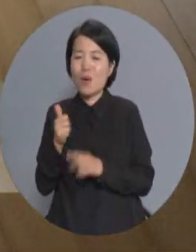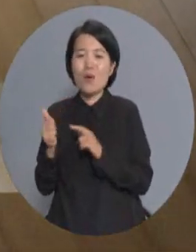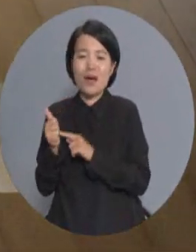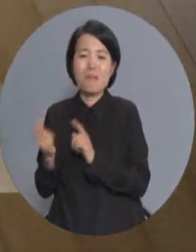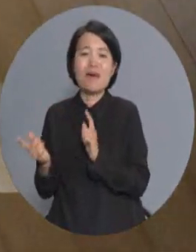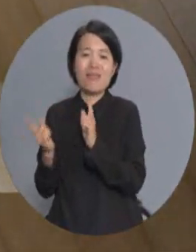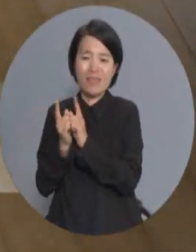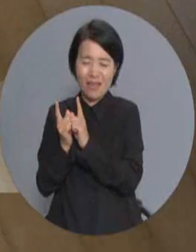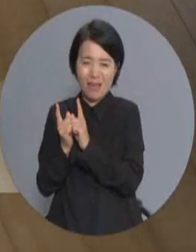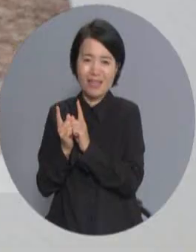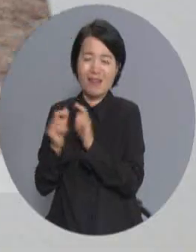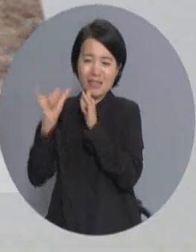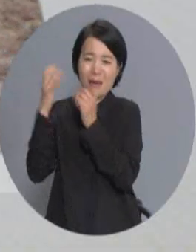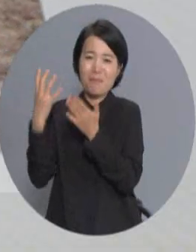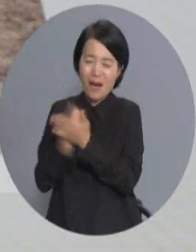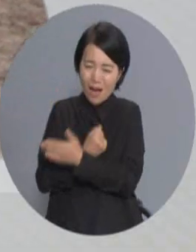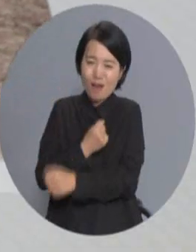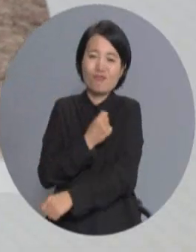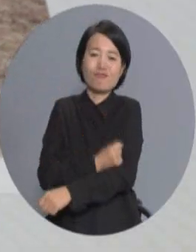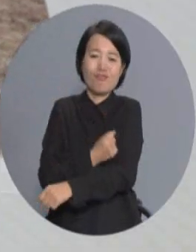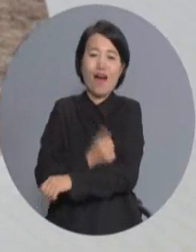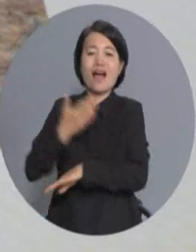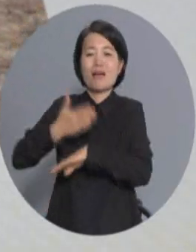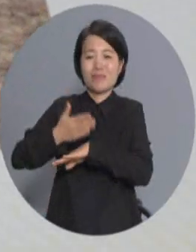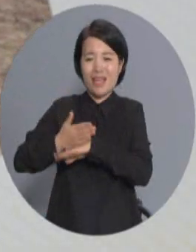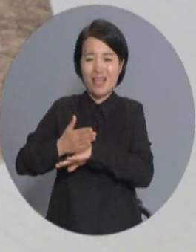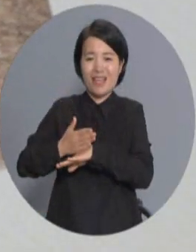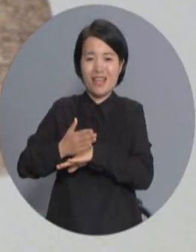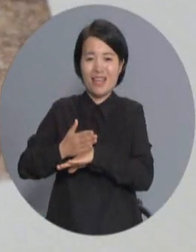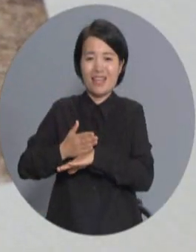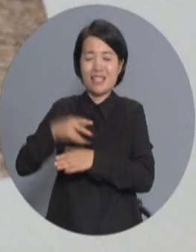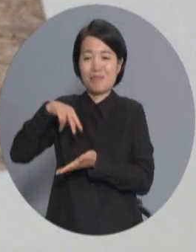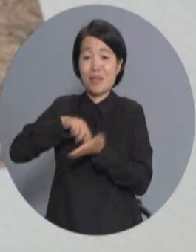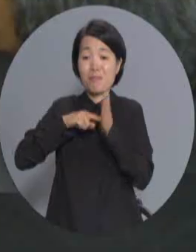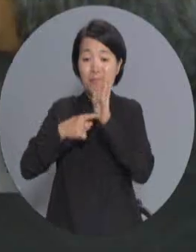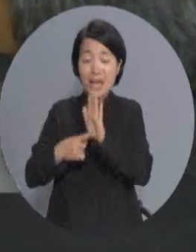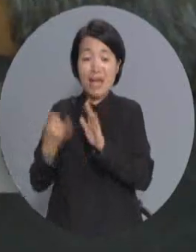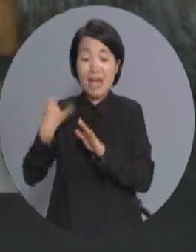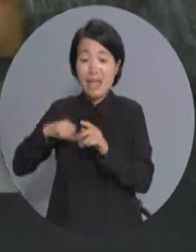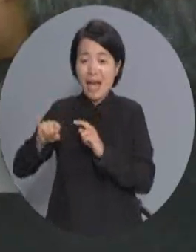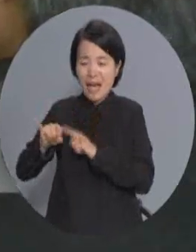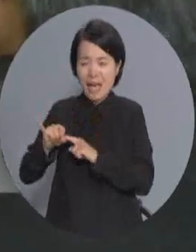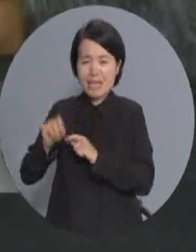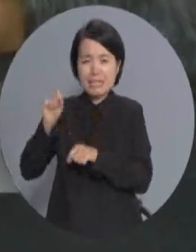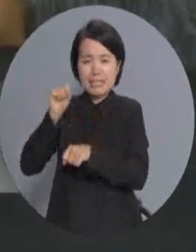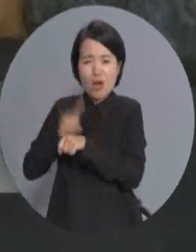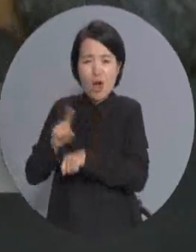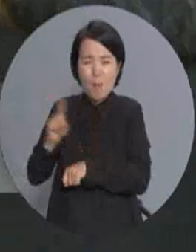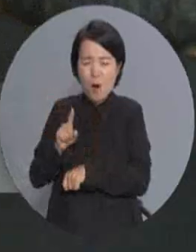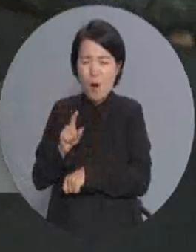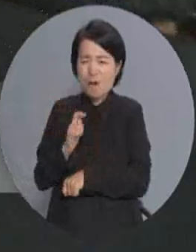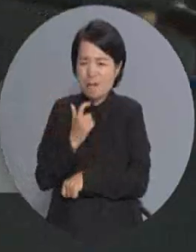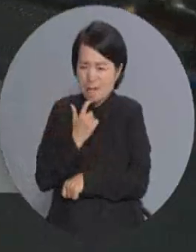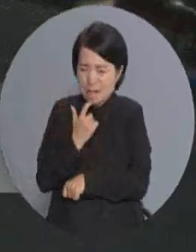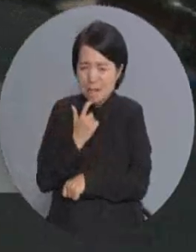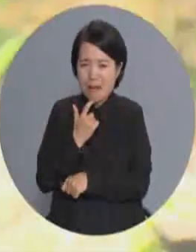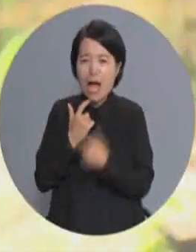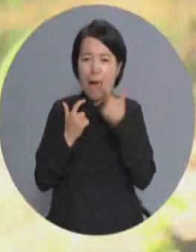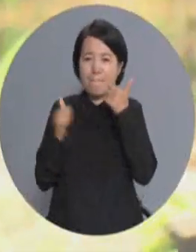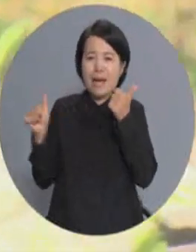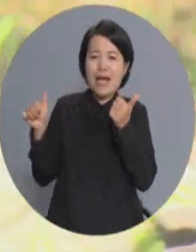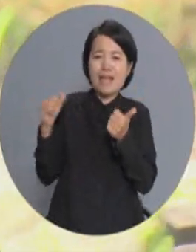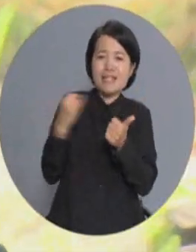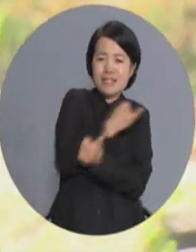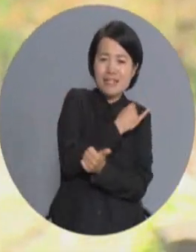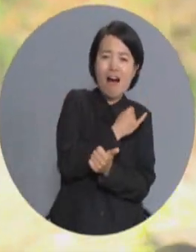만났다며 번역가에게 공을 돌리기도 했습니다. 또 한강 작가를 끈질긴 성격에 아버지를 뛰어넘은 자식인